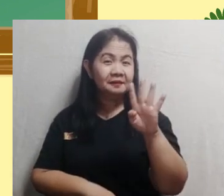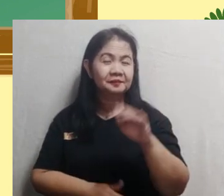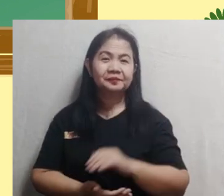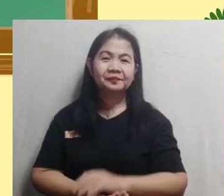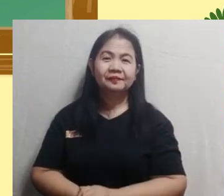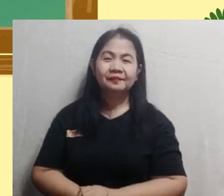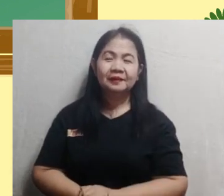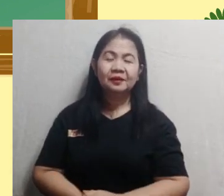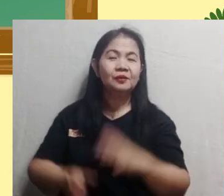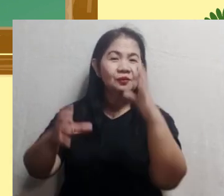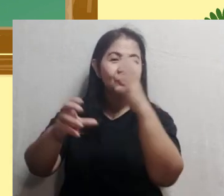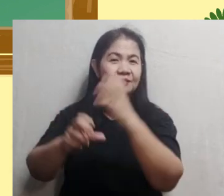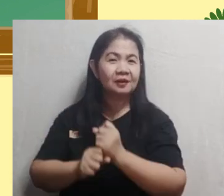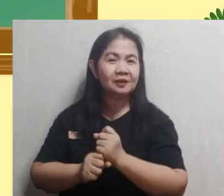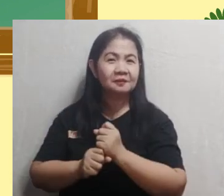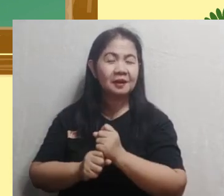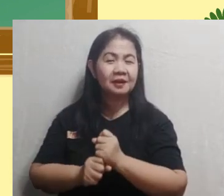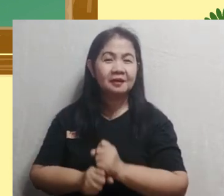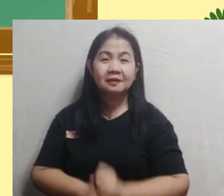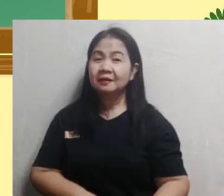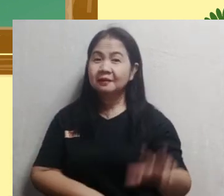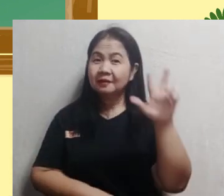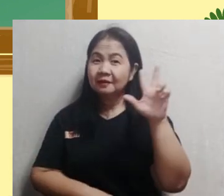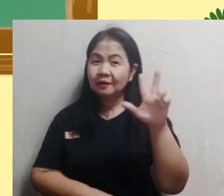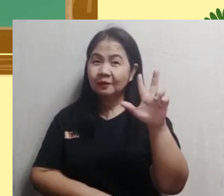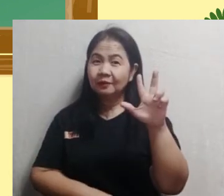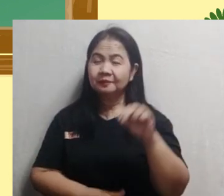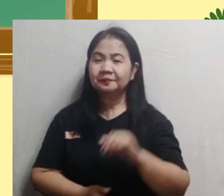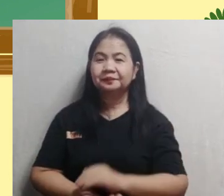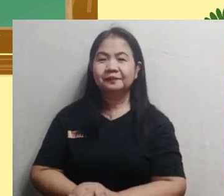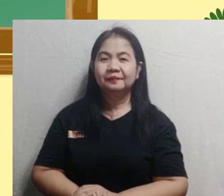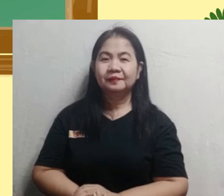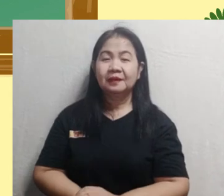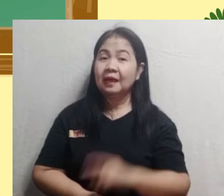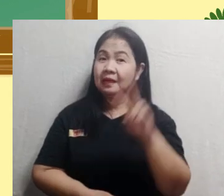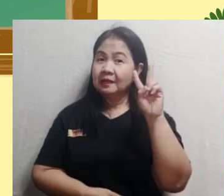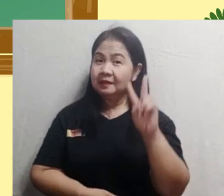4? Nakakuha ka ba ng 3, 2, 1,